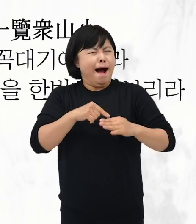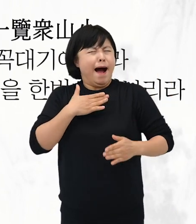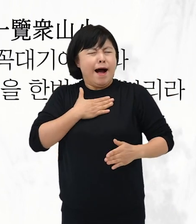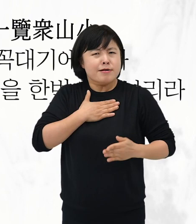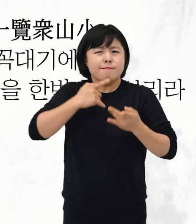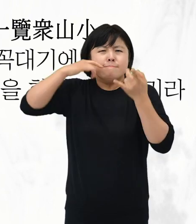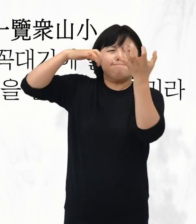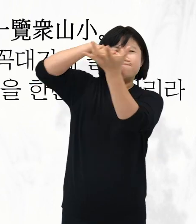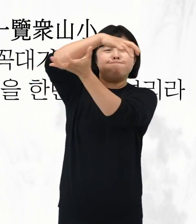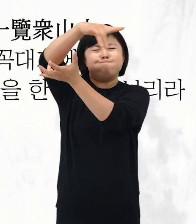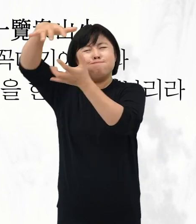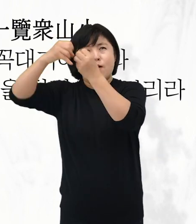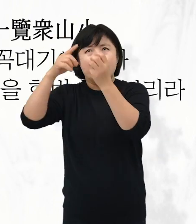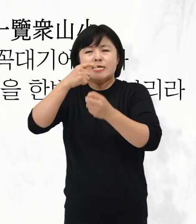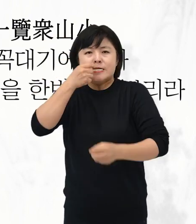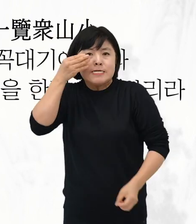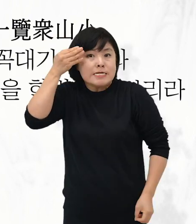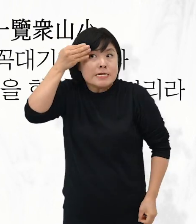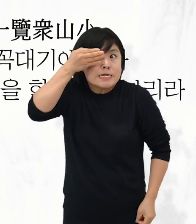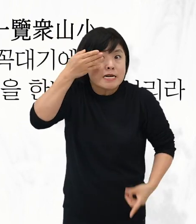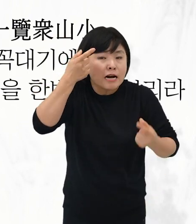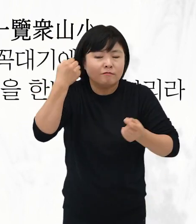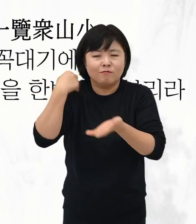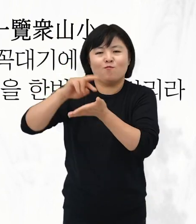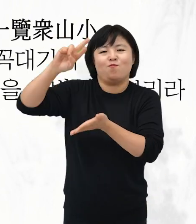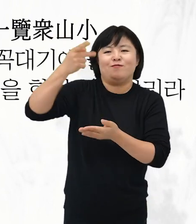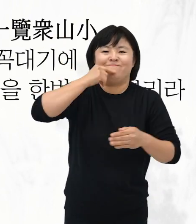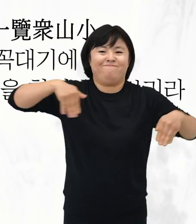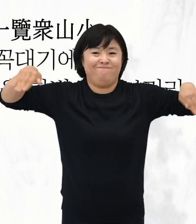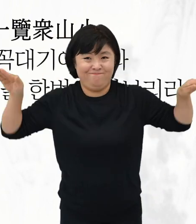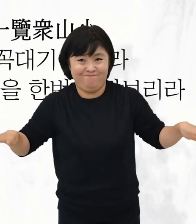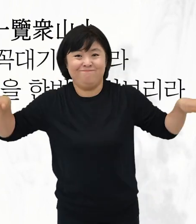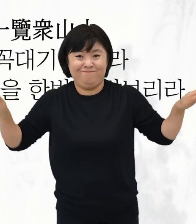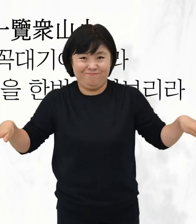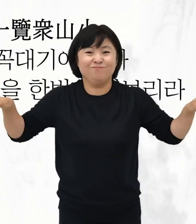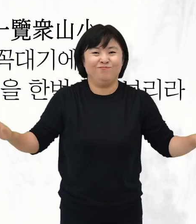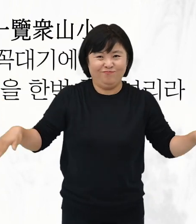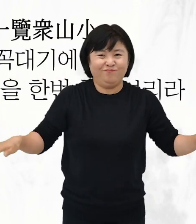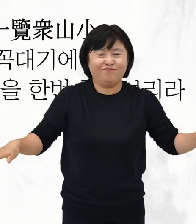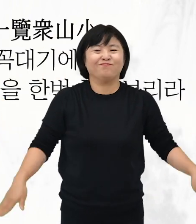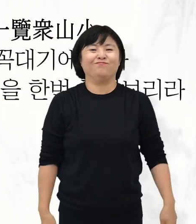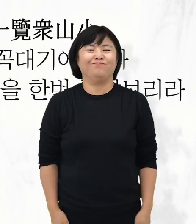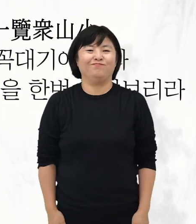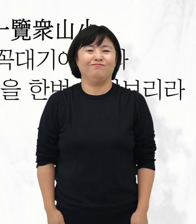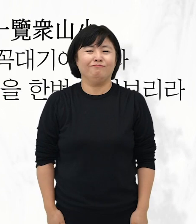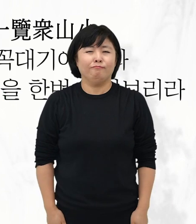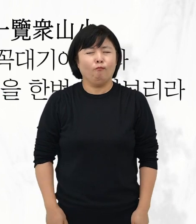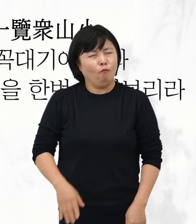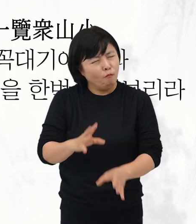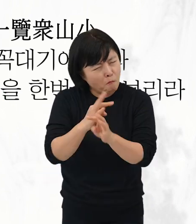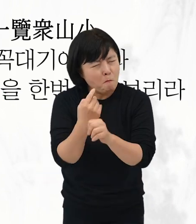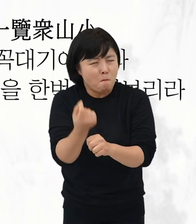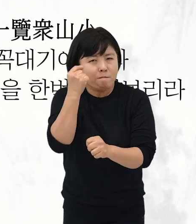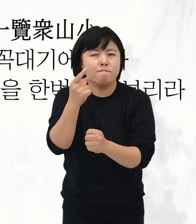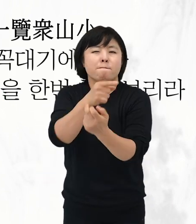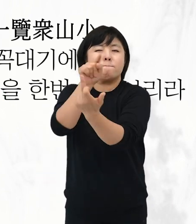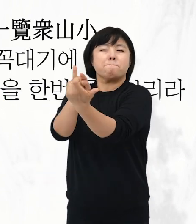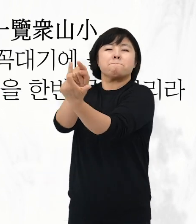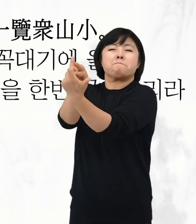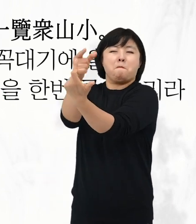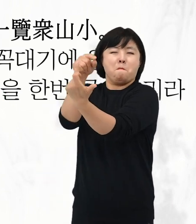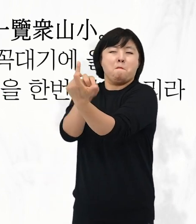구름 피어오르고 터질 듯한 눈자위로 돌아가는 새들 돌아온다. 언젠가 저 산꼭대기에